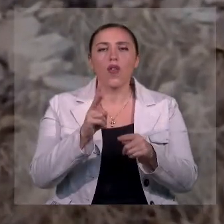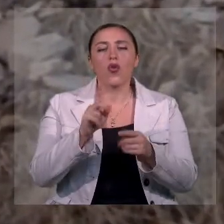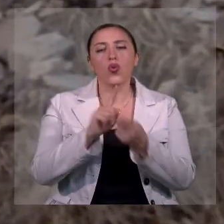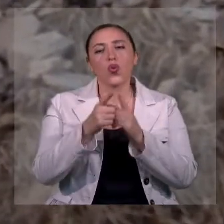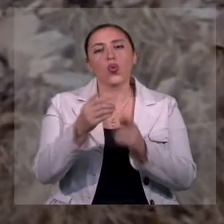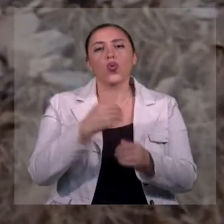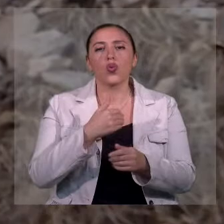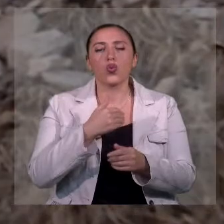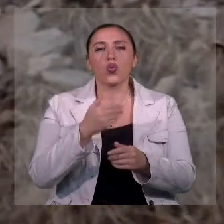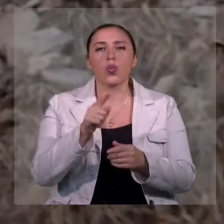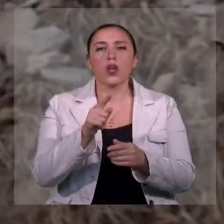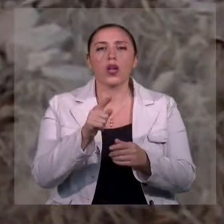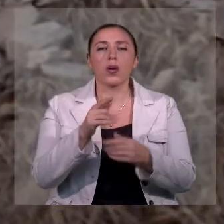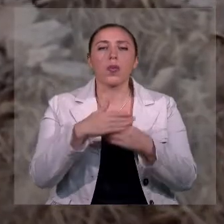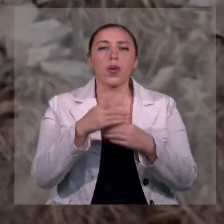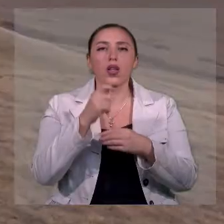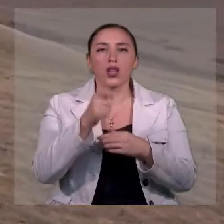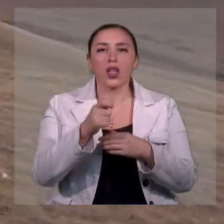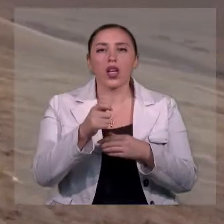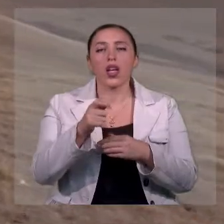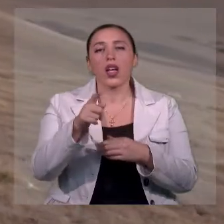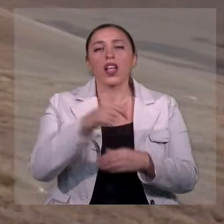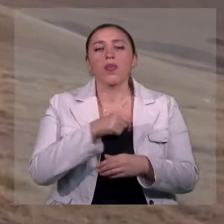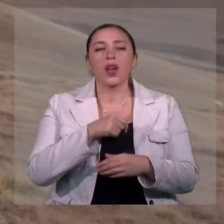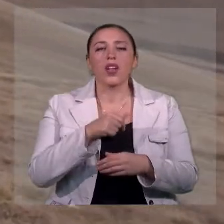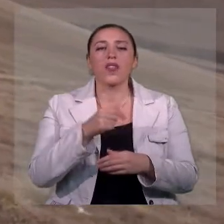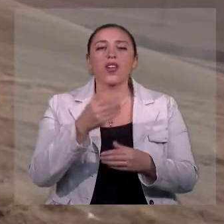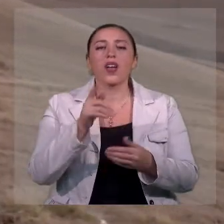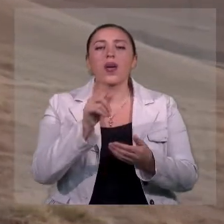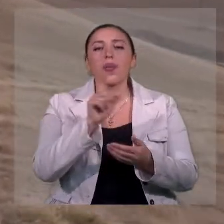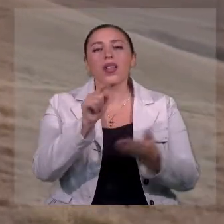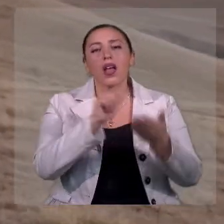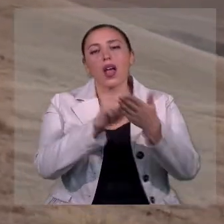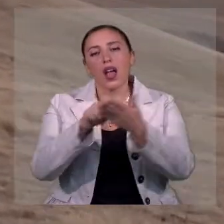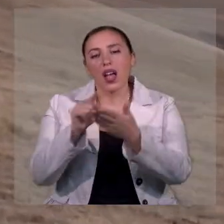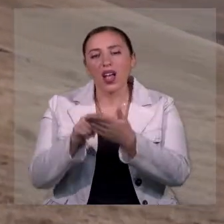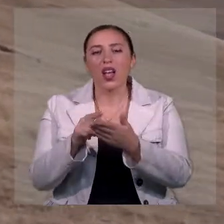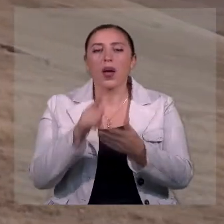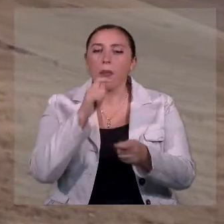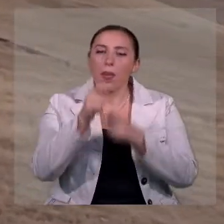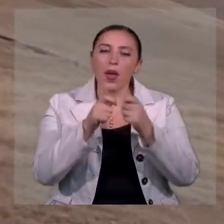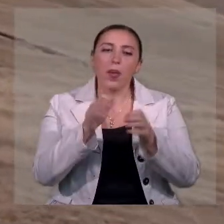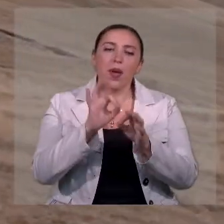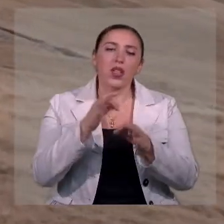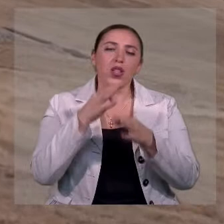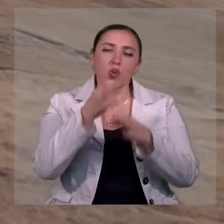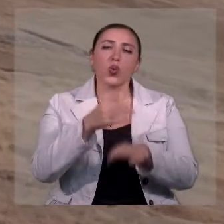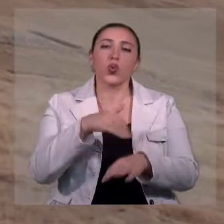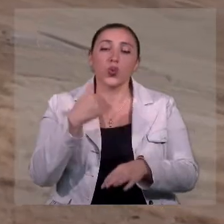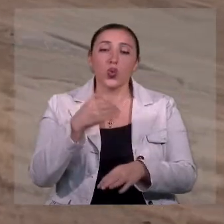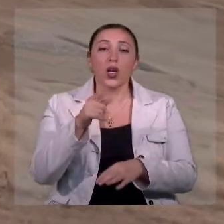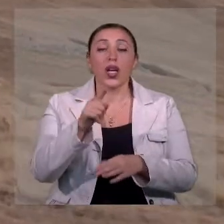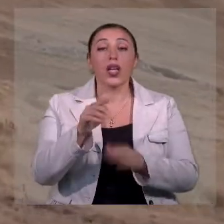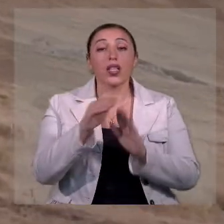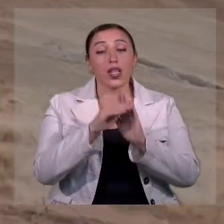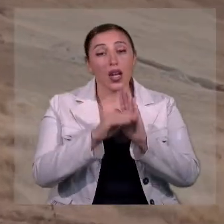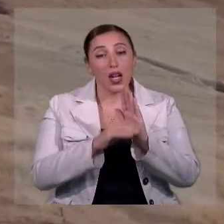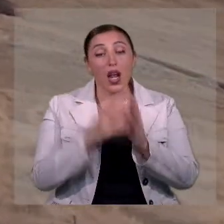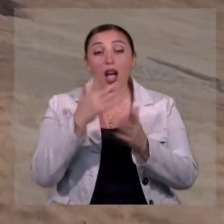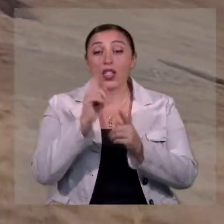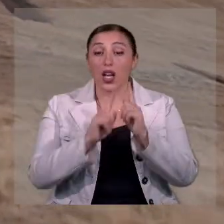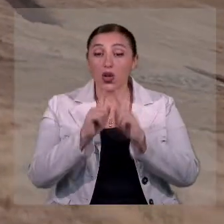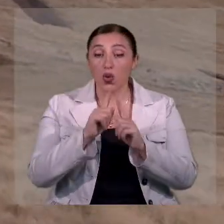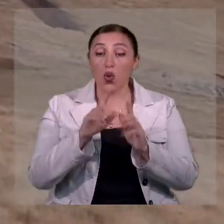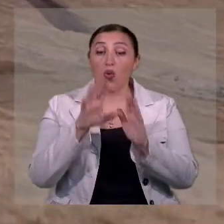սահմանել, իշխանական պատգամավորը հրաժարվում է օրինակներով խոսել ու մանրամասնել, նախագիծը կհասնի ազգային ժողով, այնտեղ